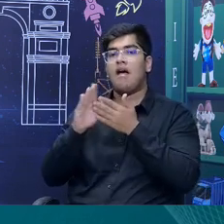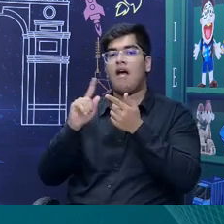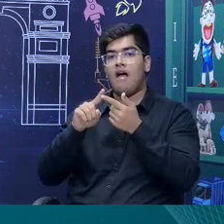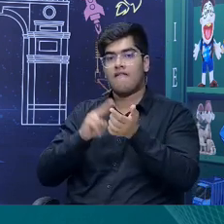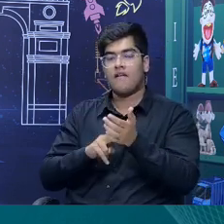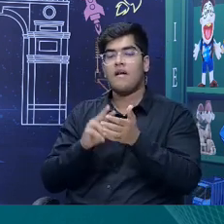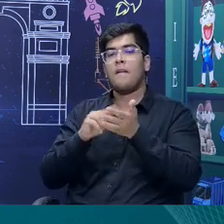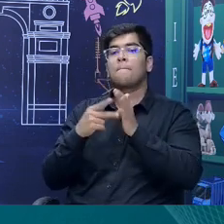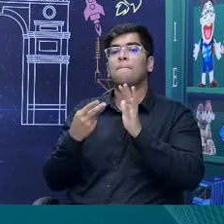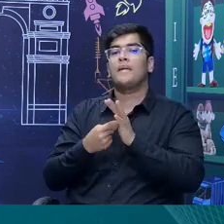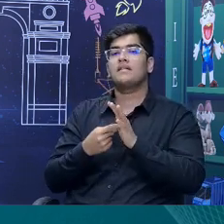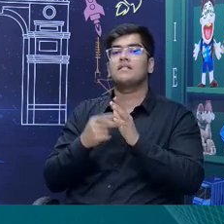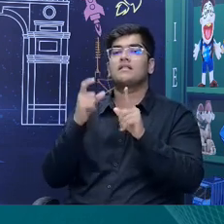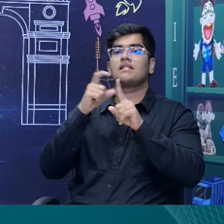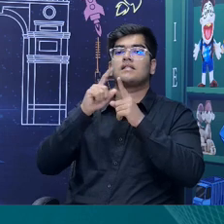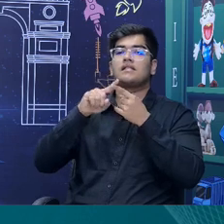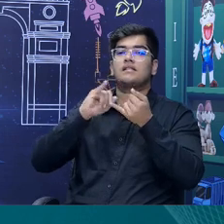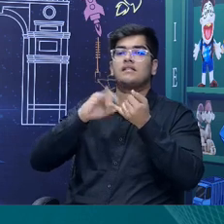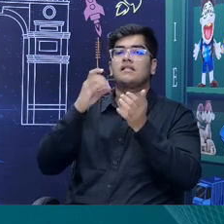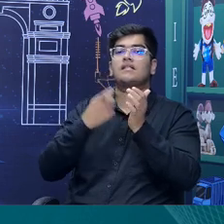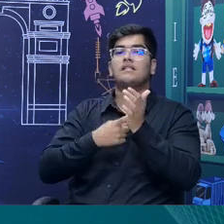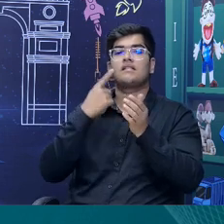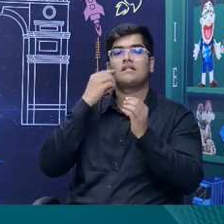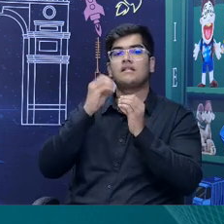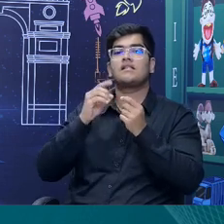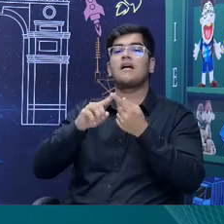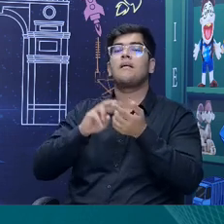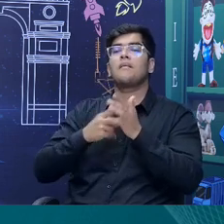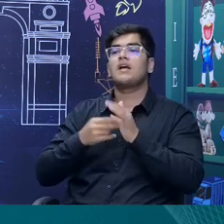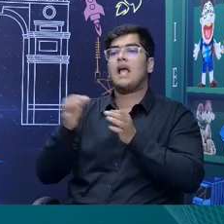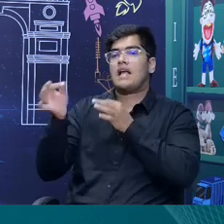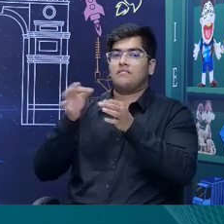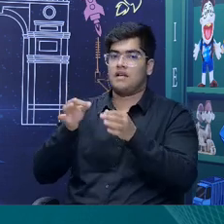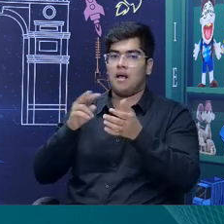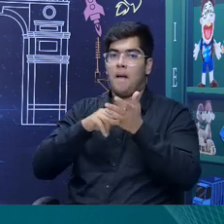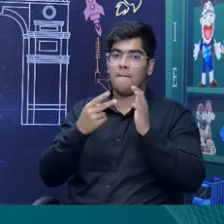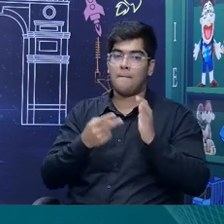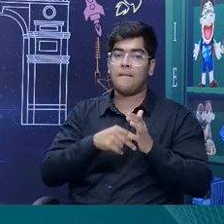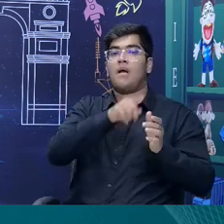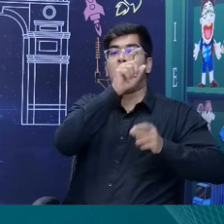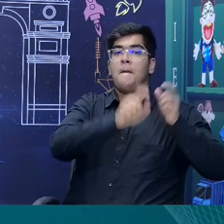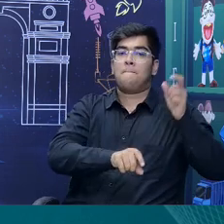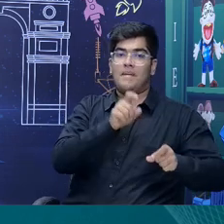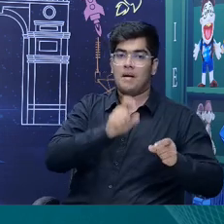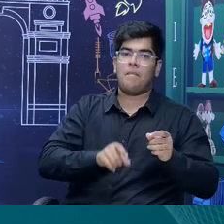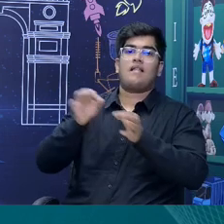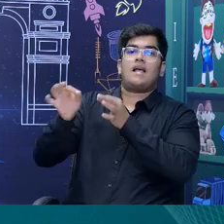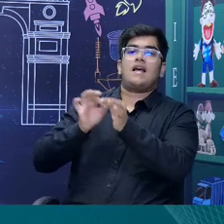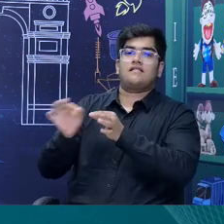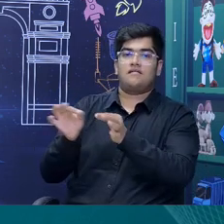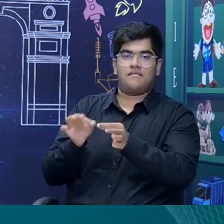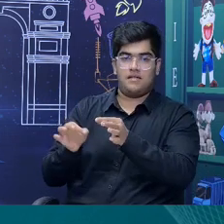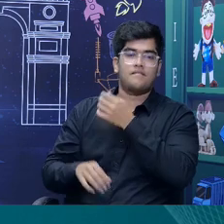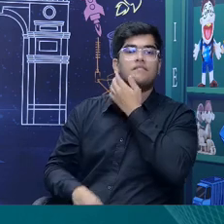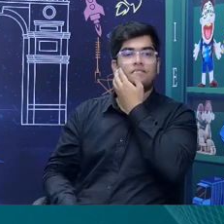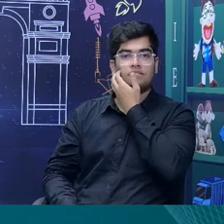इस डिस्क्रिप्शन ऑफ पीपल एन सिस्टम मैट्रिक स्टडी ऑफ डी पापुलेशन ओके